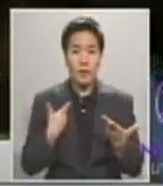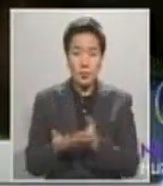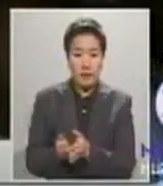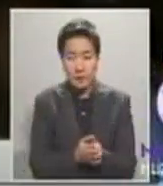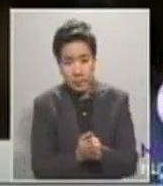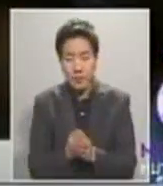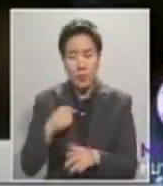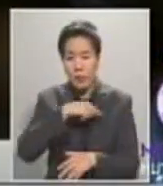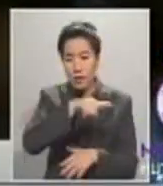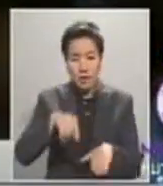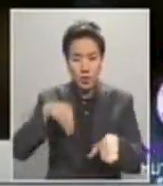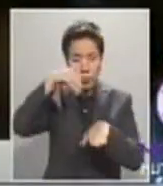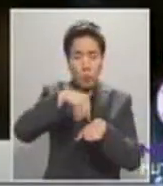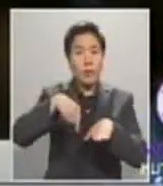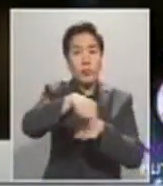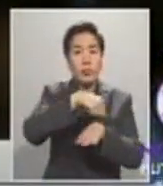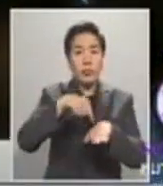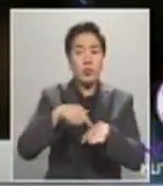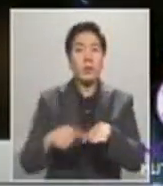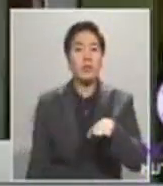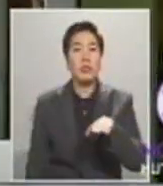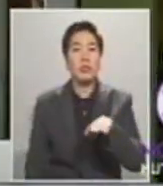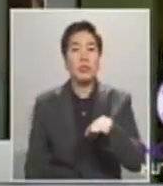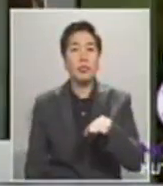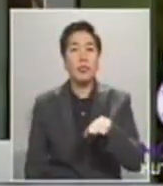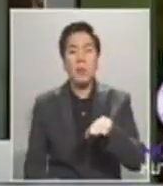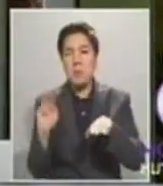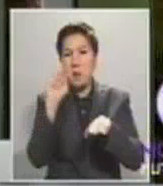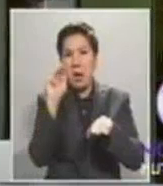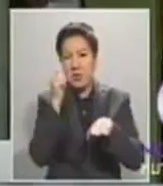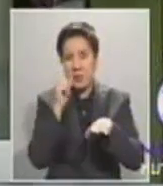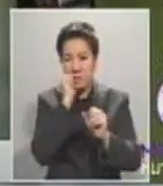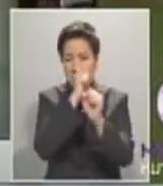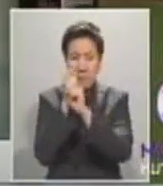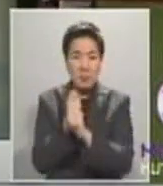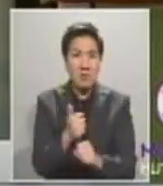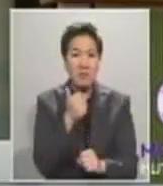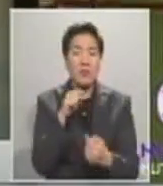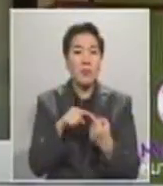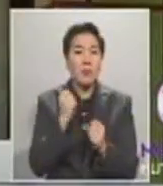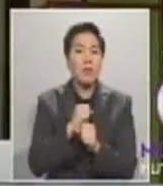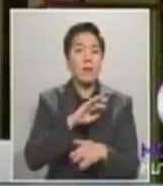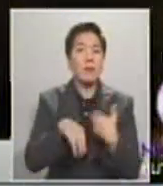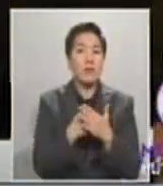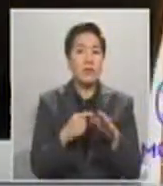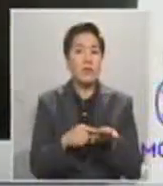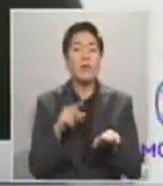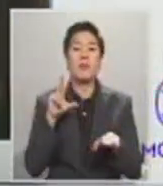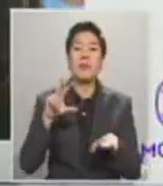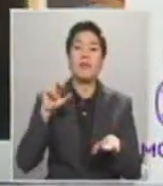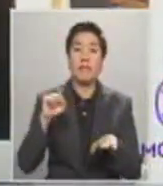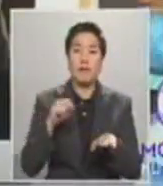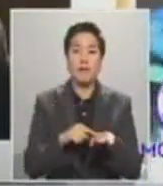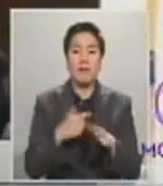ยนะ โอ้ไม้อย่างแบบไม้ขัดมันอย่างดีเลยนะ หลวงพ่อบอกว่าทำมาทั้งหมดเนี่ย